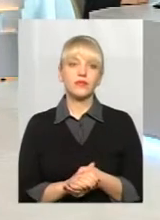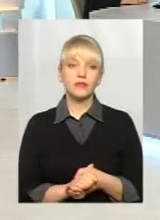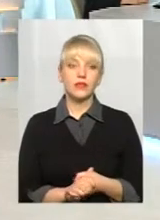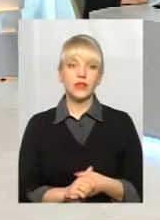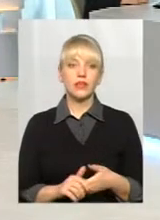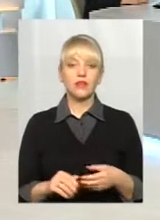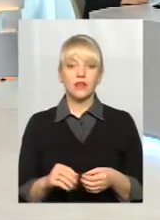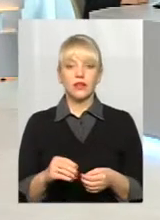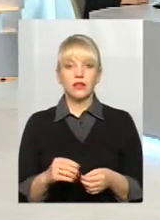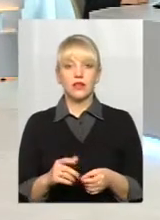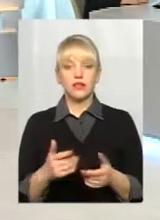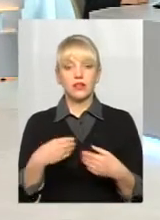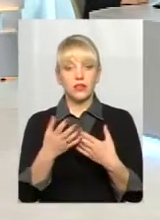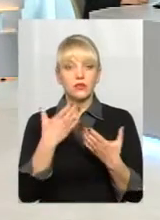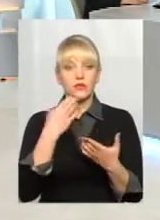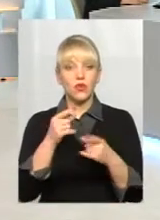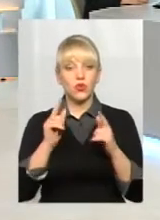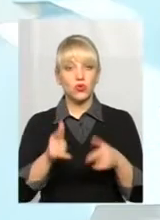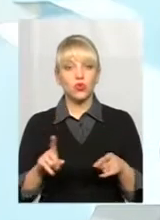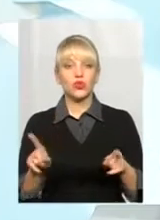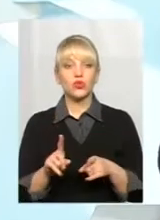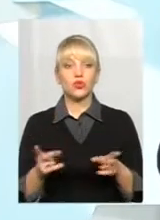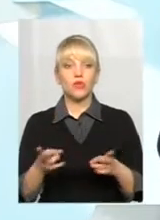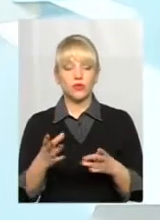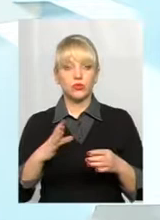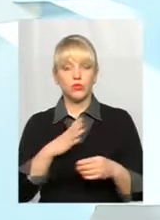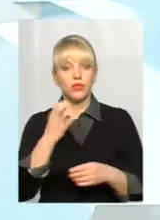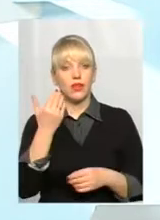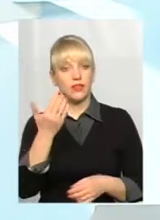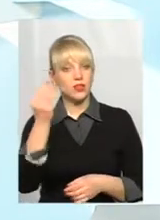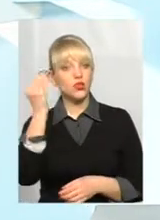свої зауваження, що має бути, на їхню думку,